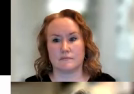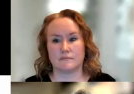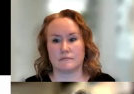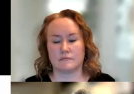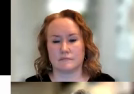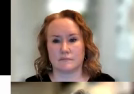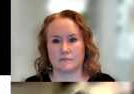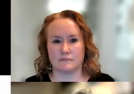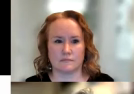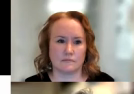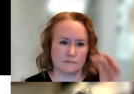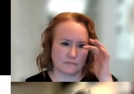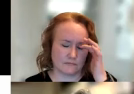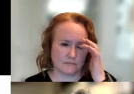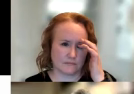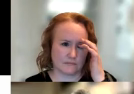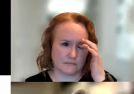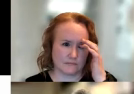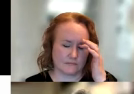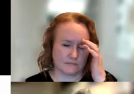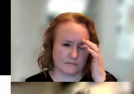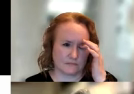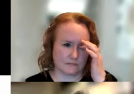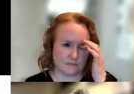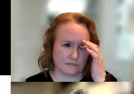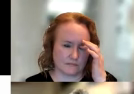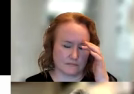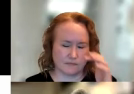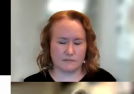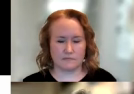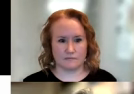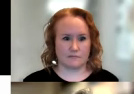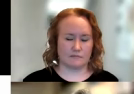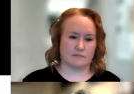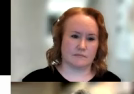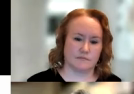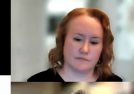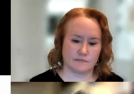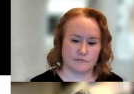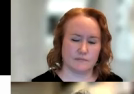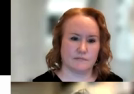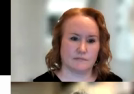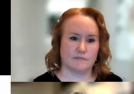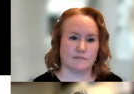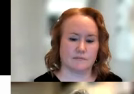embedsgruppe hvor administrasjonene til de ulike departementene har sittet, og så har vi fått veldig god utredningsstøtte fra